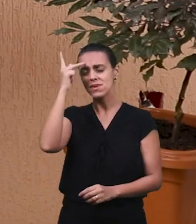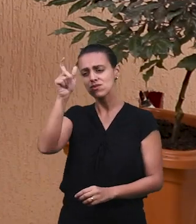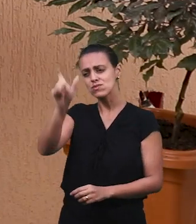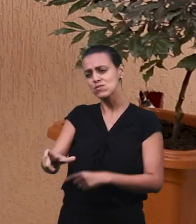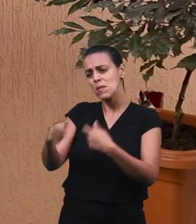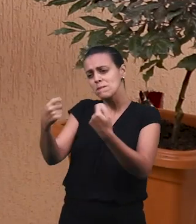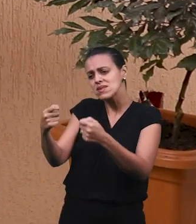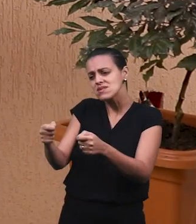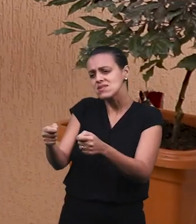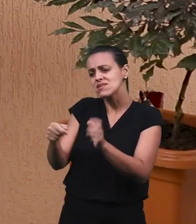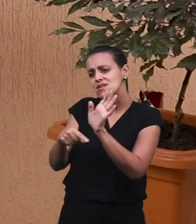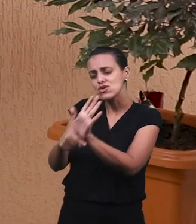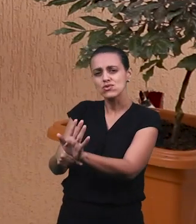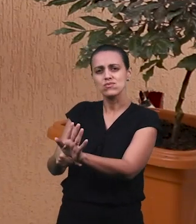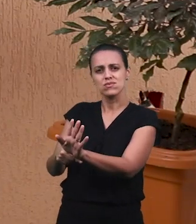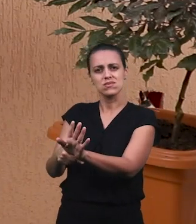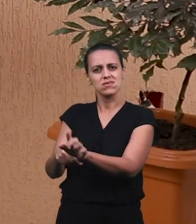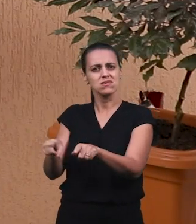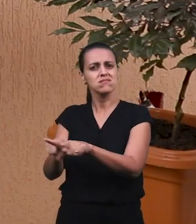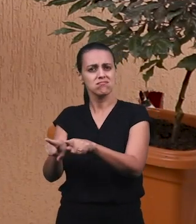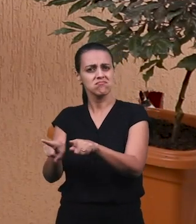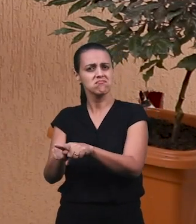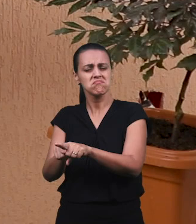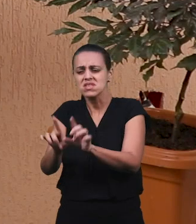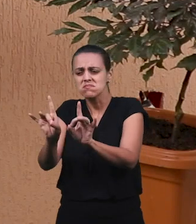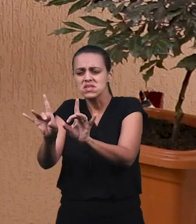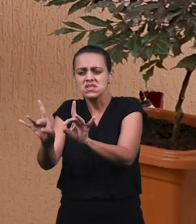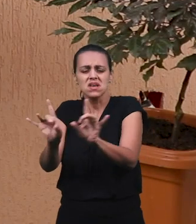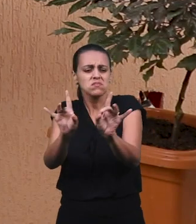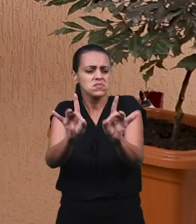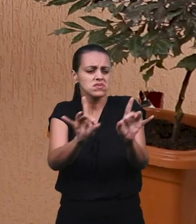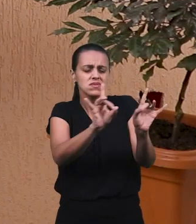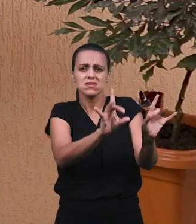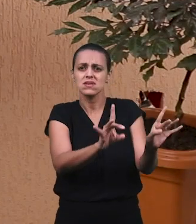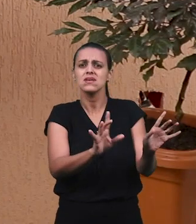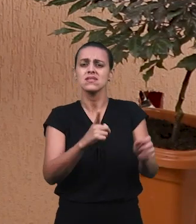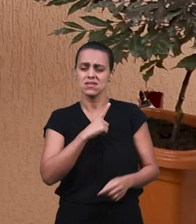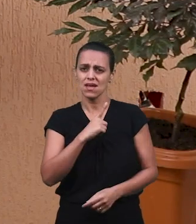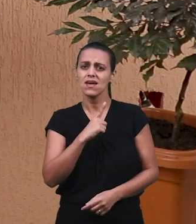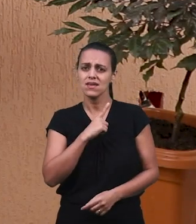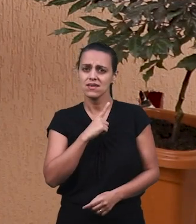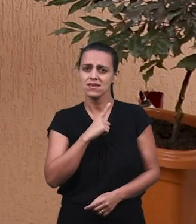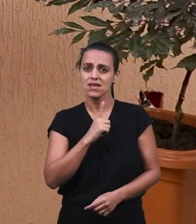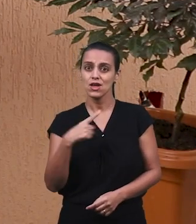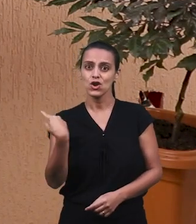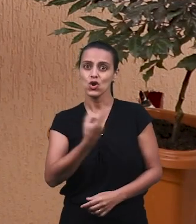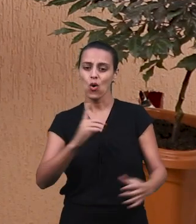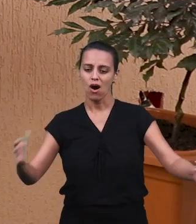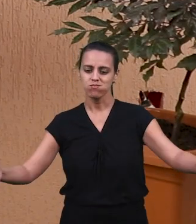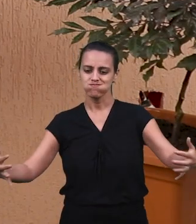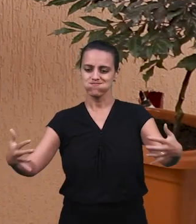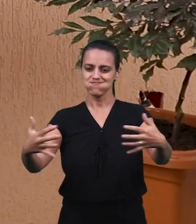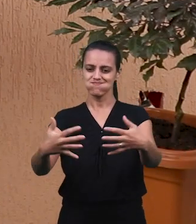d'une accessibilité. Eux aussi, ils ont leur spécificité. Et nous tous, ensemble,